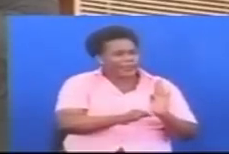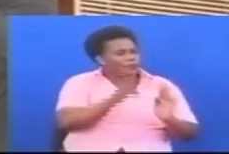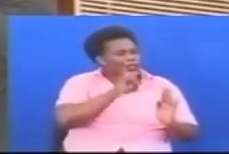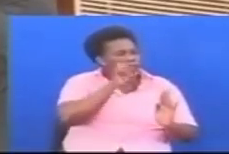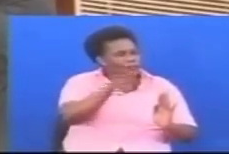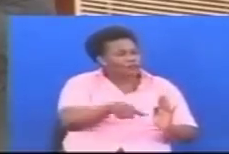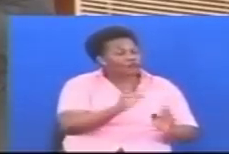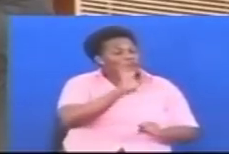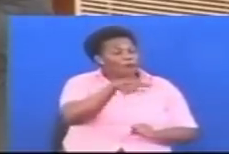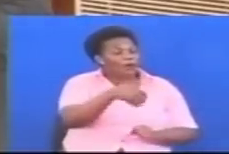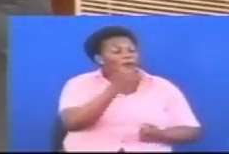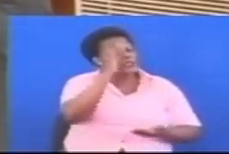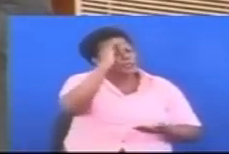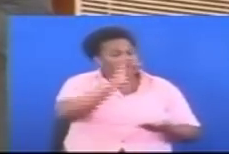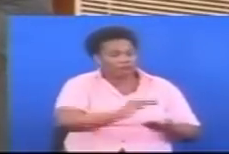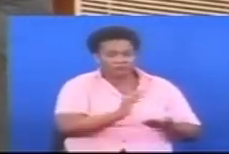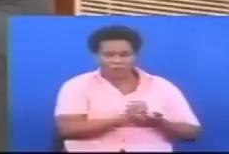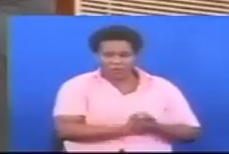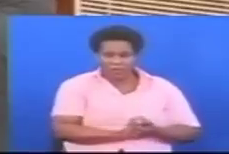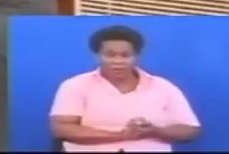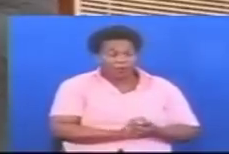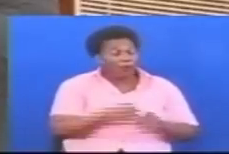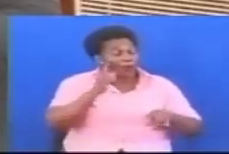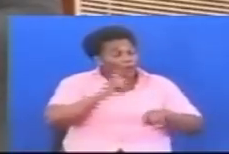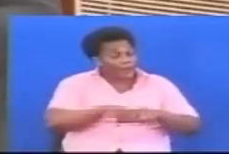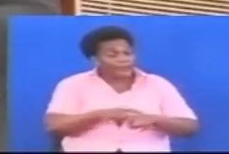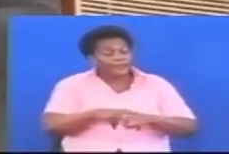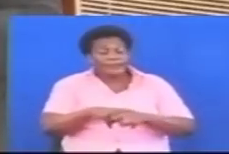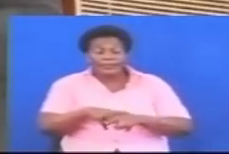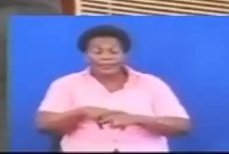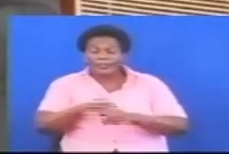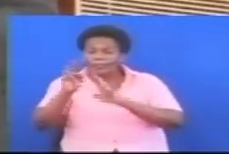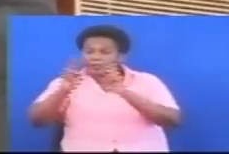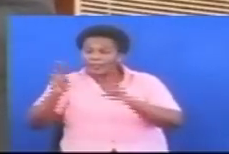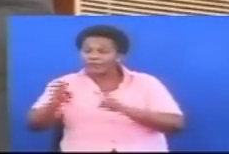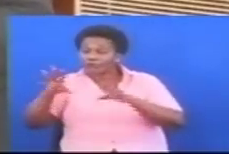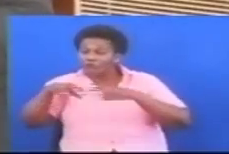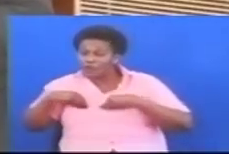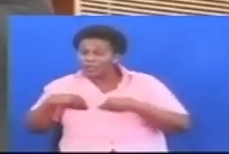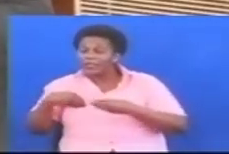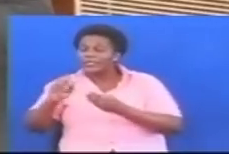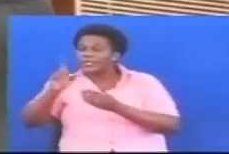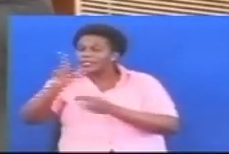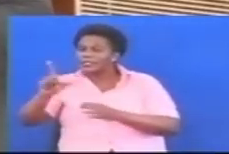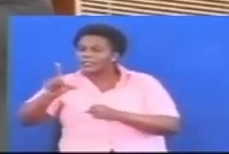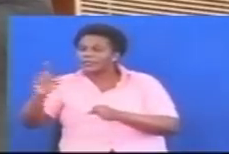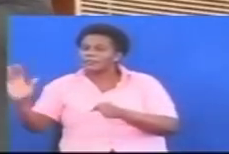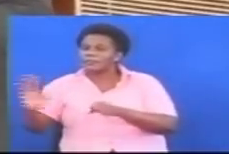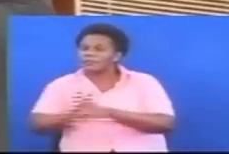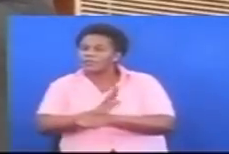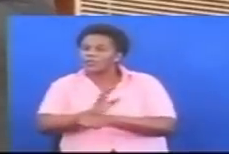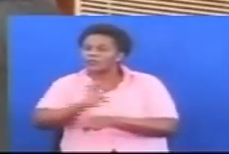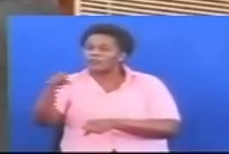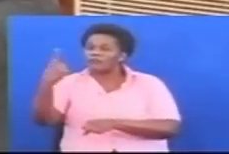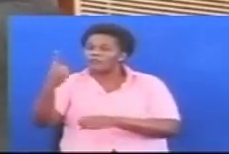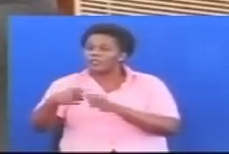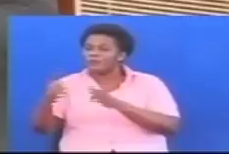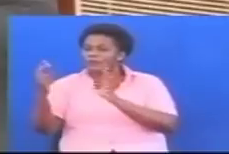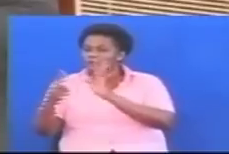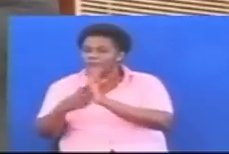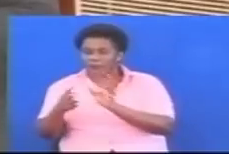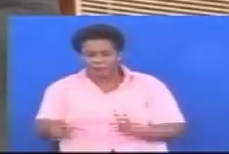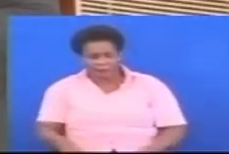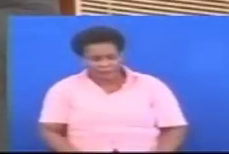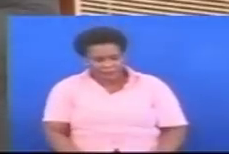mwaka kinachokubalika kimataifa ni lita za ujazo 1700. Mheshimiwa Mwenyekiti, ni dhahiri